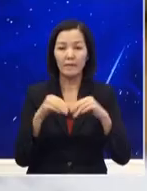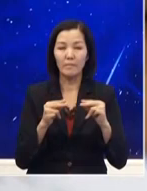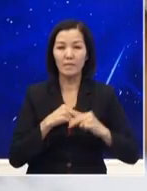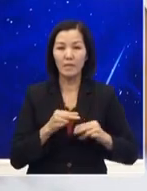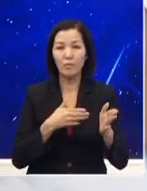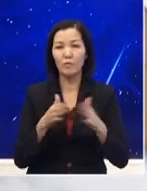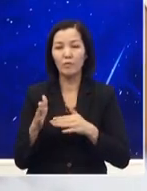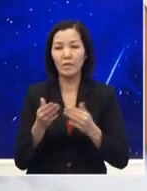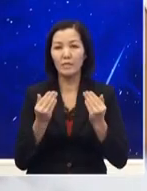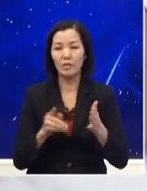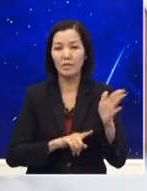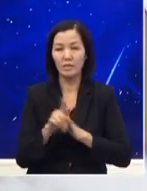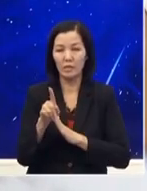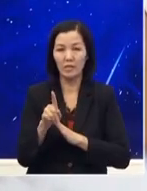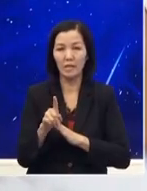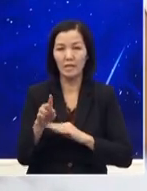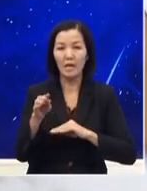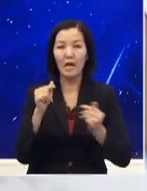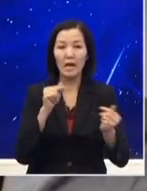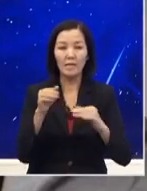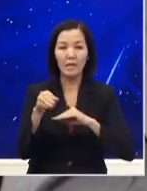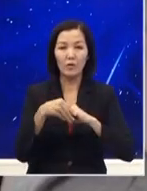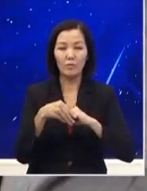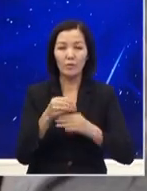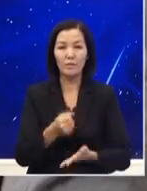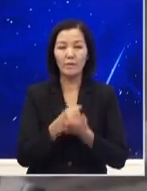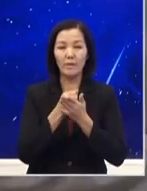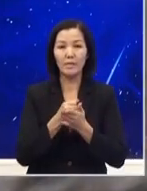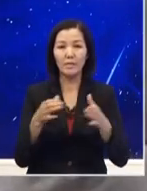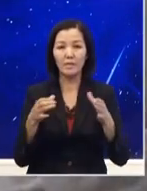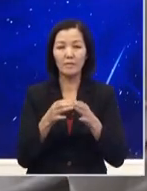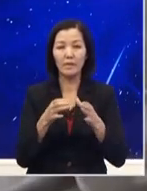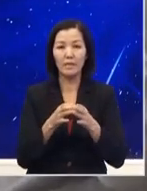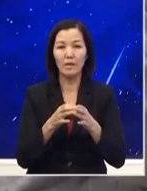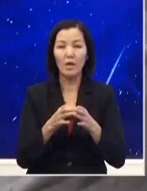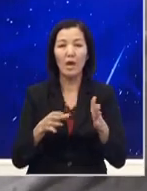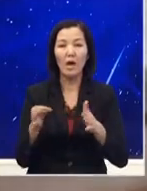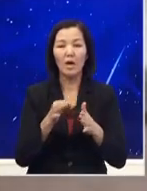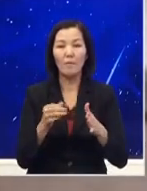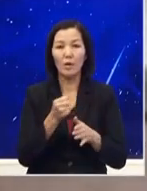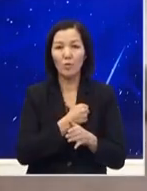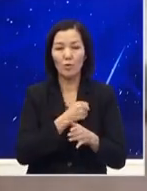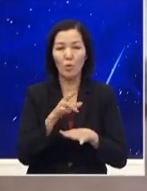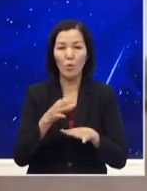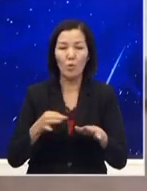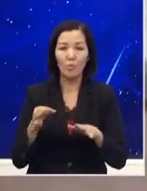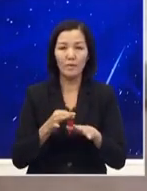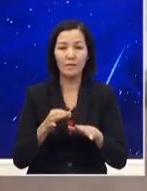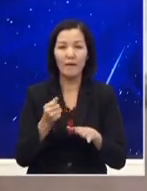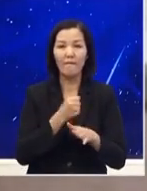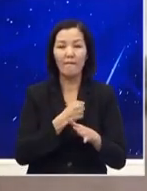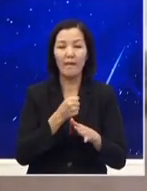их устранения ведется уже сейчас. Антикоррупционная служба при поддержке Департамента по делам обороны области изучила внутренний процесс работы